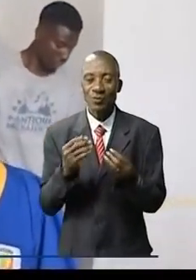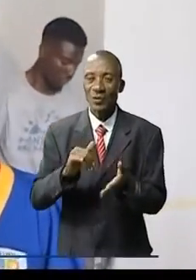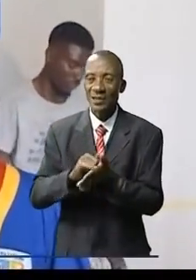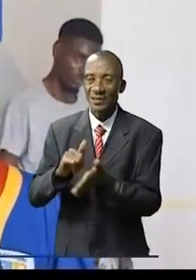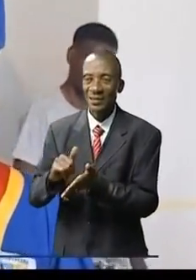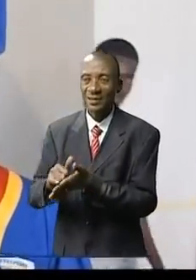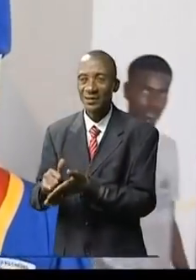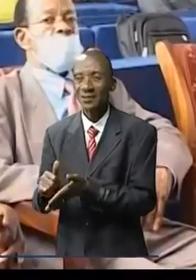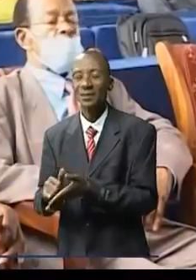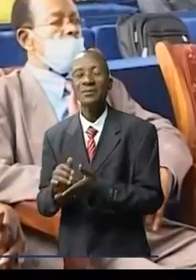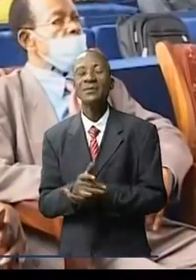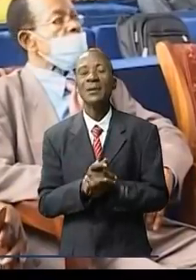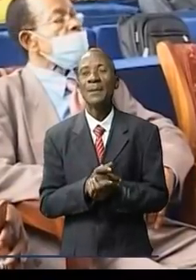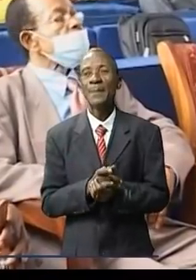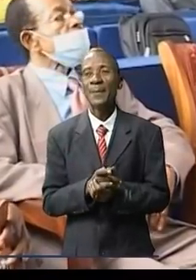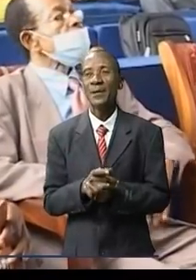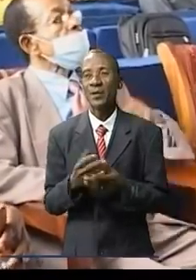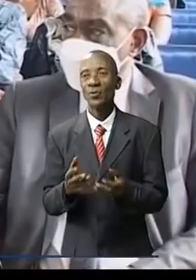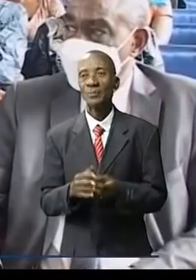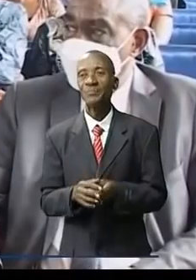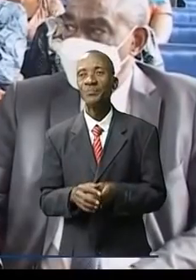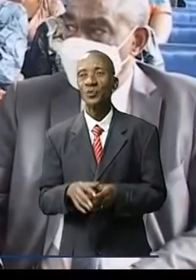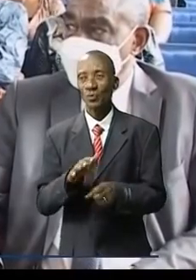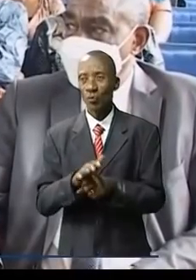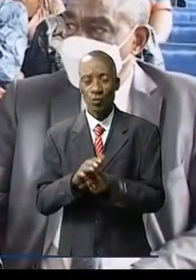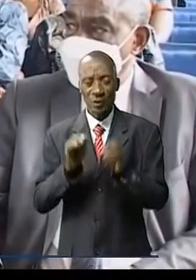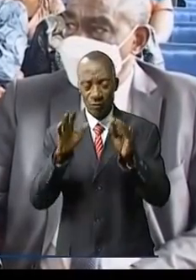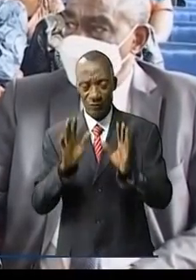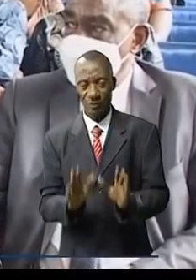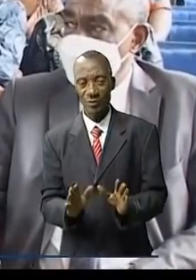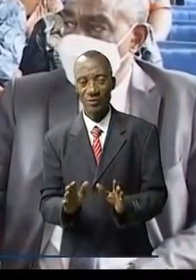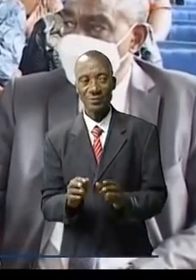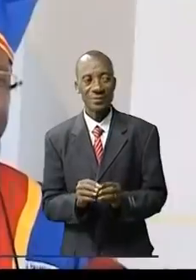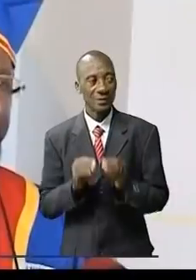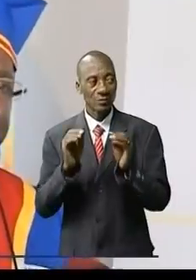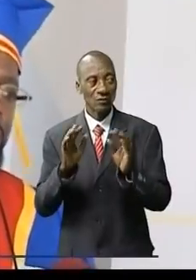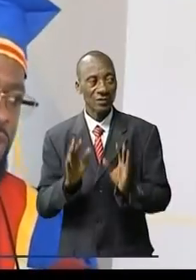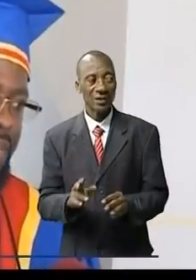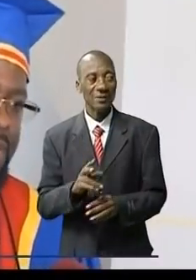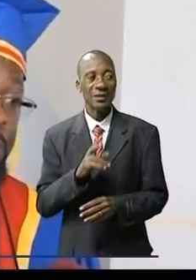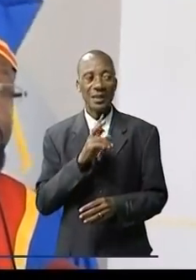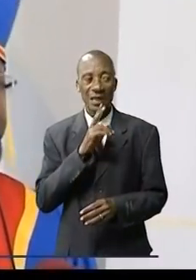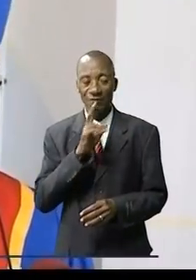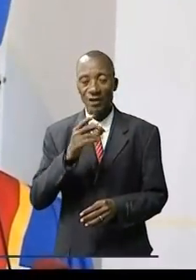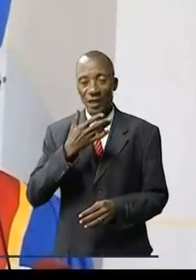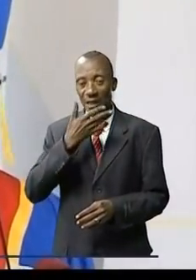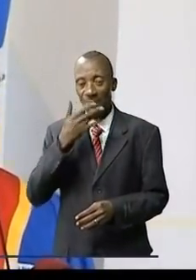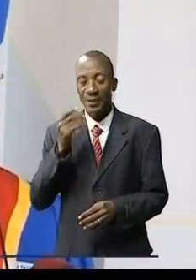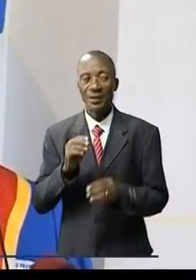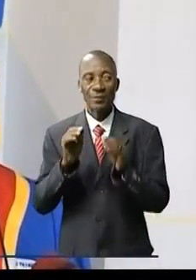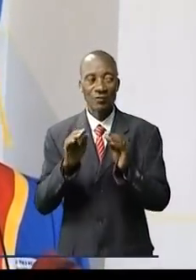pas l'avoir, déjà il faut respecter le traitement qui est prescrit. Et quand vous débutez le traitement, faites-vous accompagner de l'infirmier qui vous donne les médicaments.